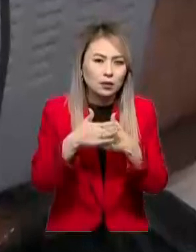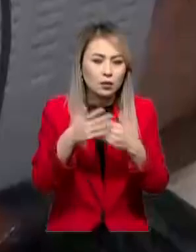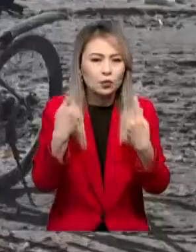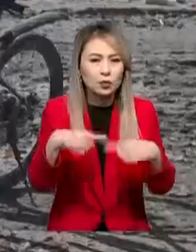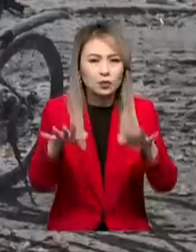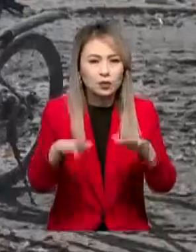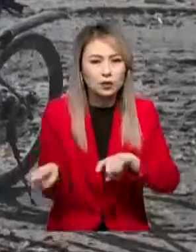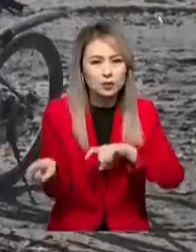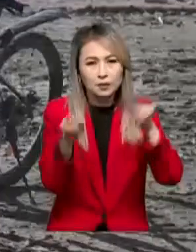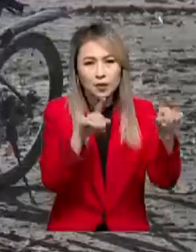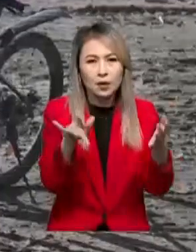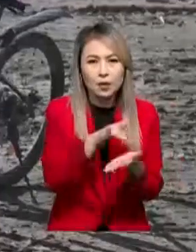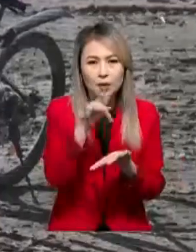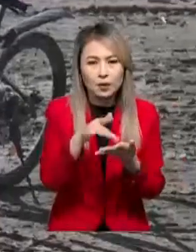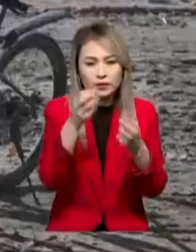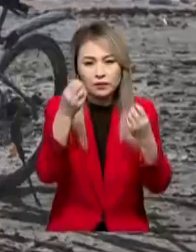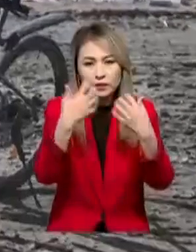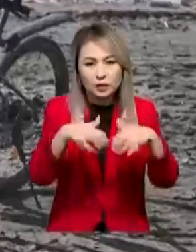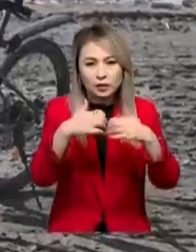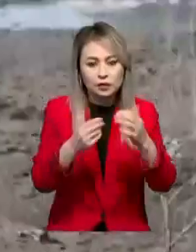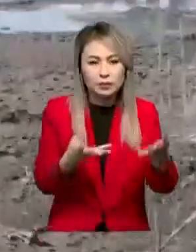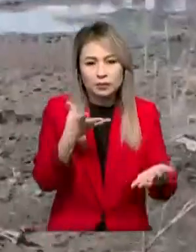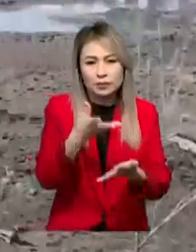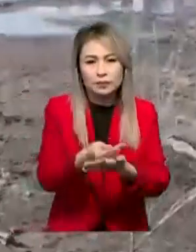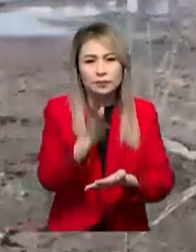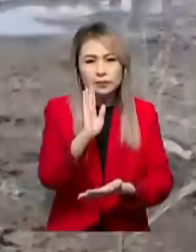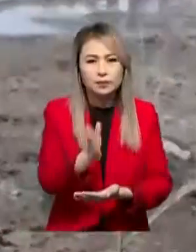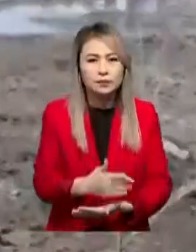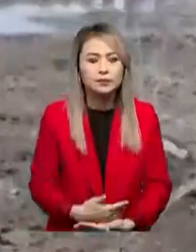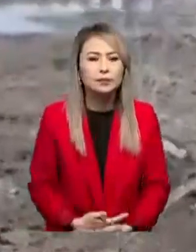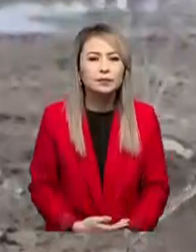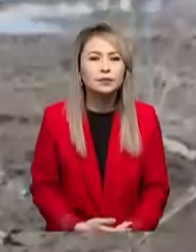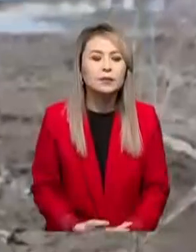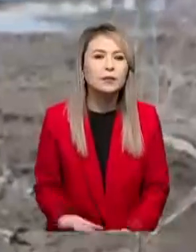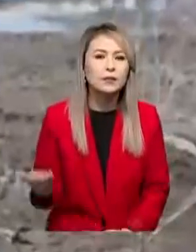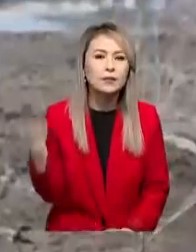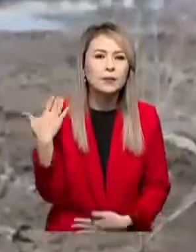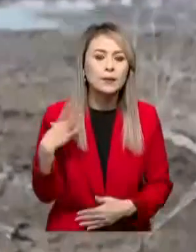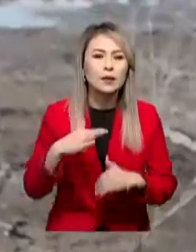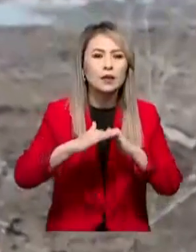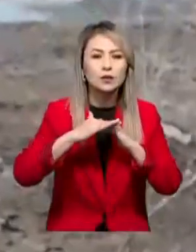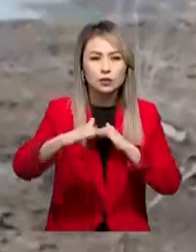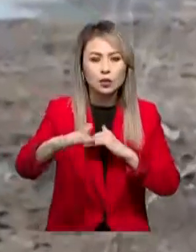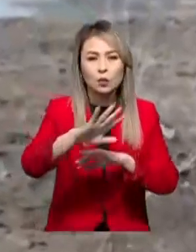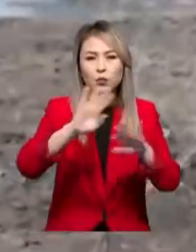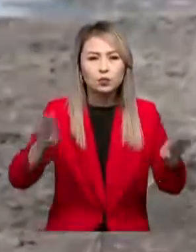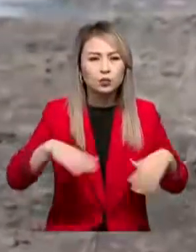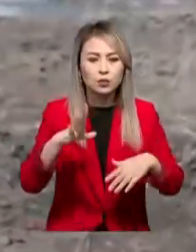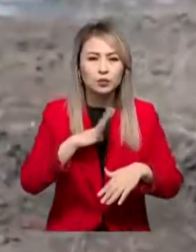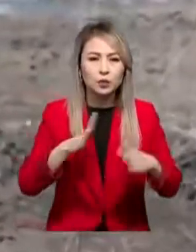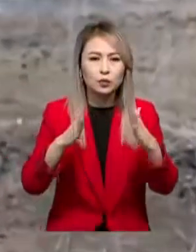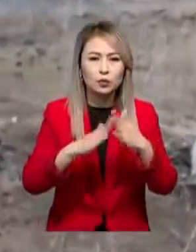кетіпті. Аудан басшысы шығынның өтелетінін айтты. Мына жер бұрында жазық болған, қазіргі уақытта үй салынып жатыр. Өздеріңіз көріп жатсыз.